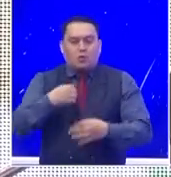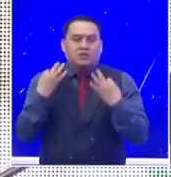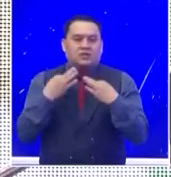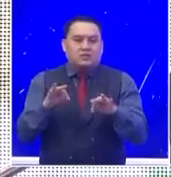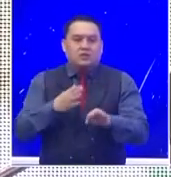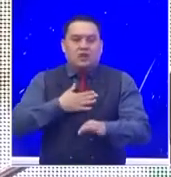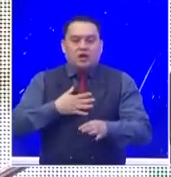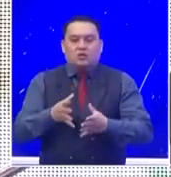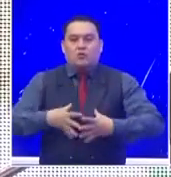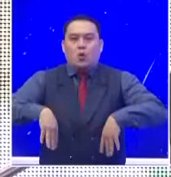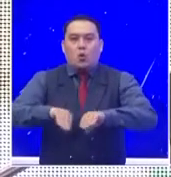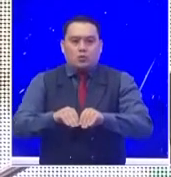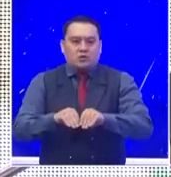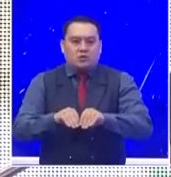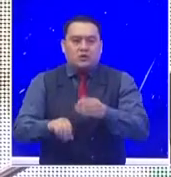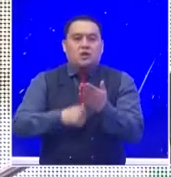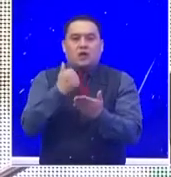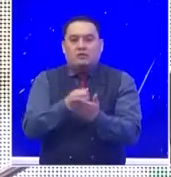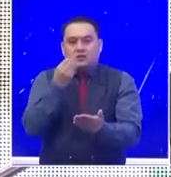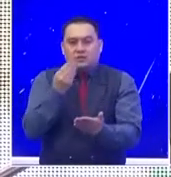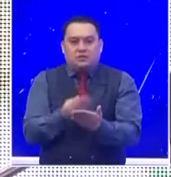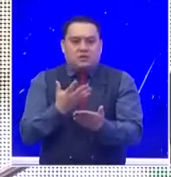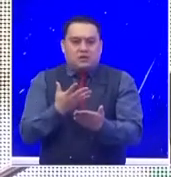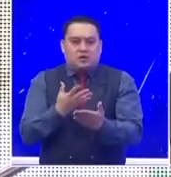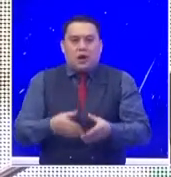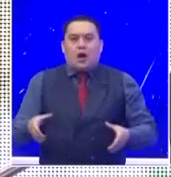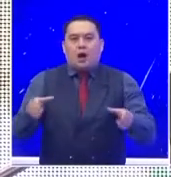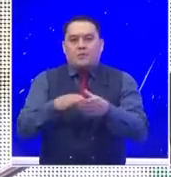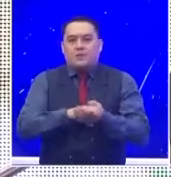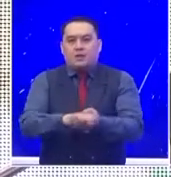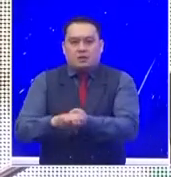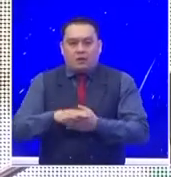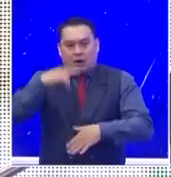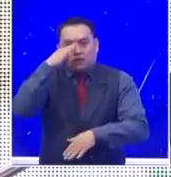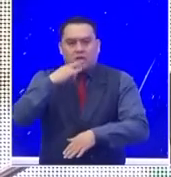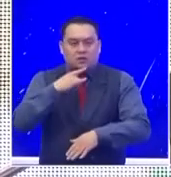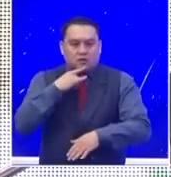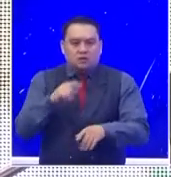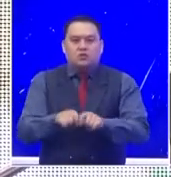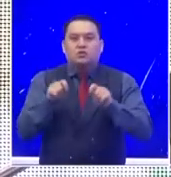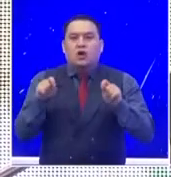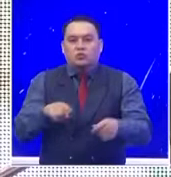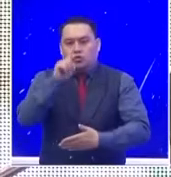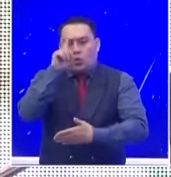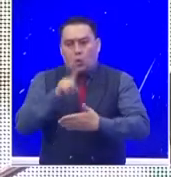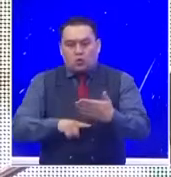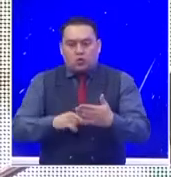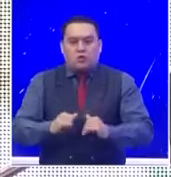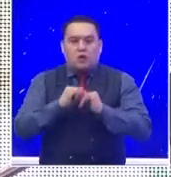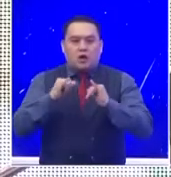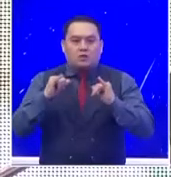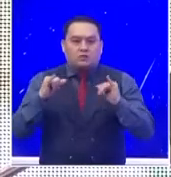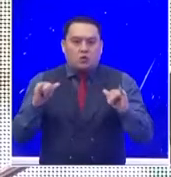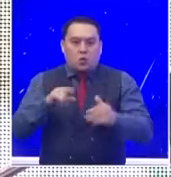наш можете сформировались главные ценности объединяющее всех казахстанцев и создающий надежный фундамент для